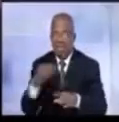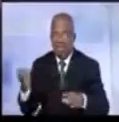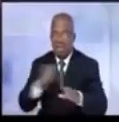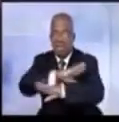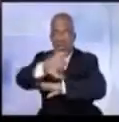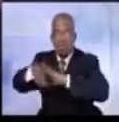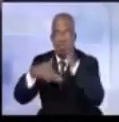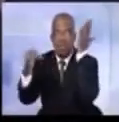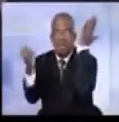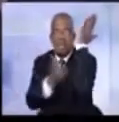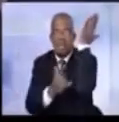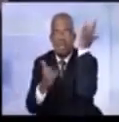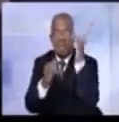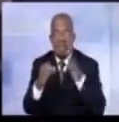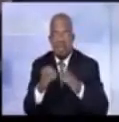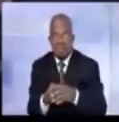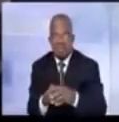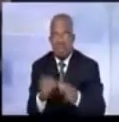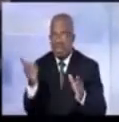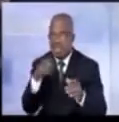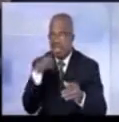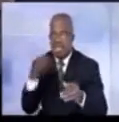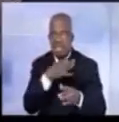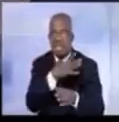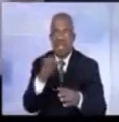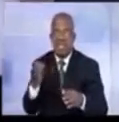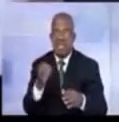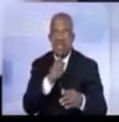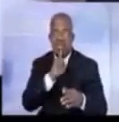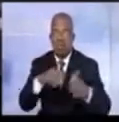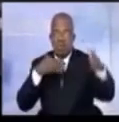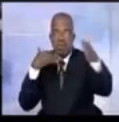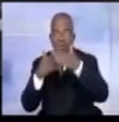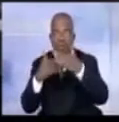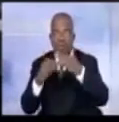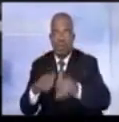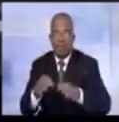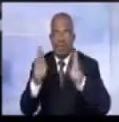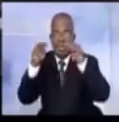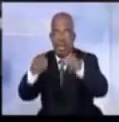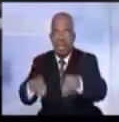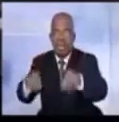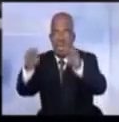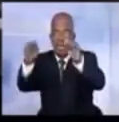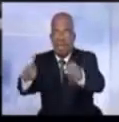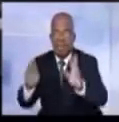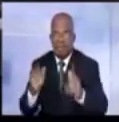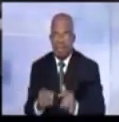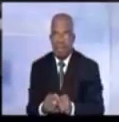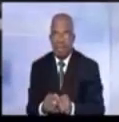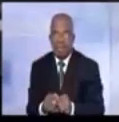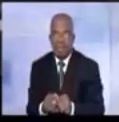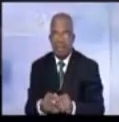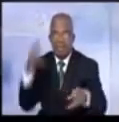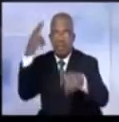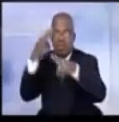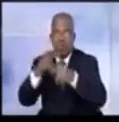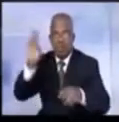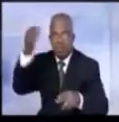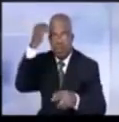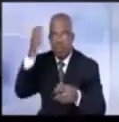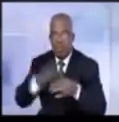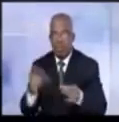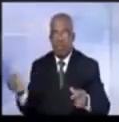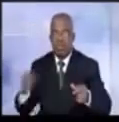dans le Golf de Guinée à faire face au ministre maritime au nom du ministre auprès du président de la République chargé de la défense